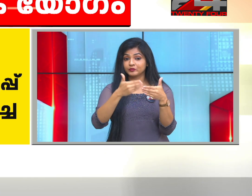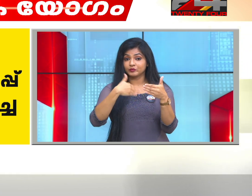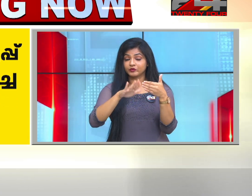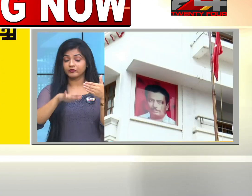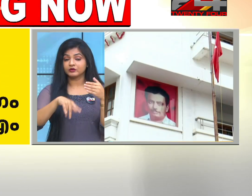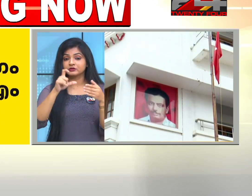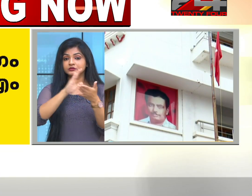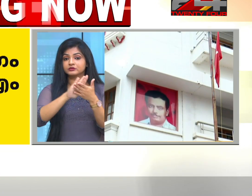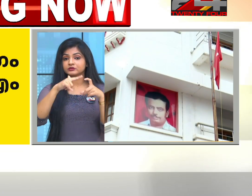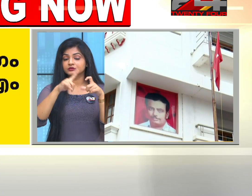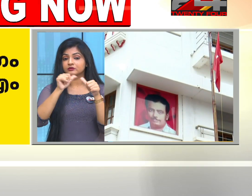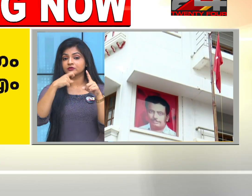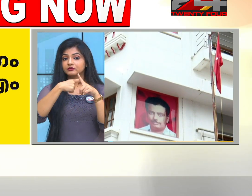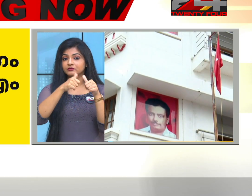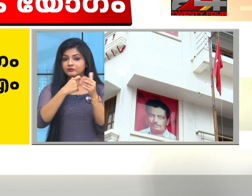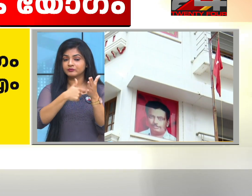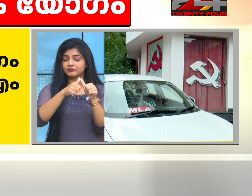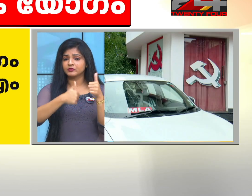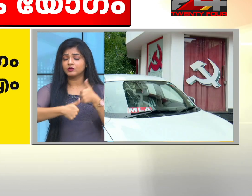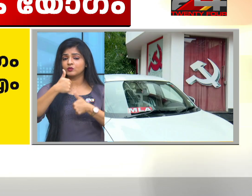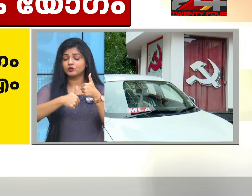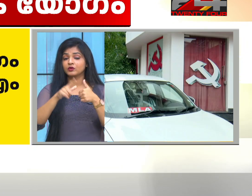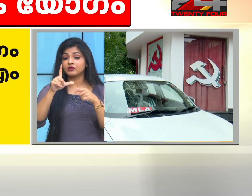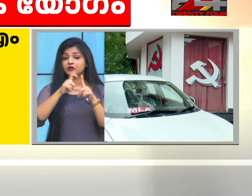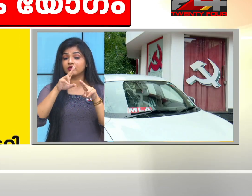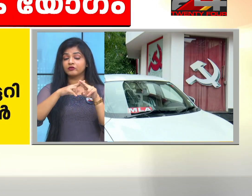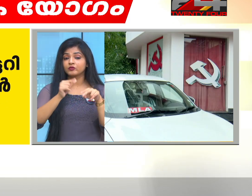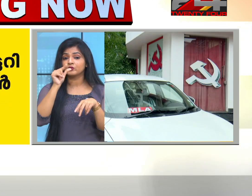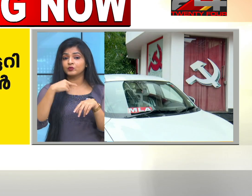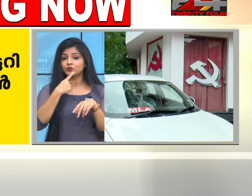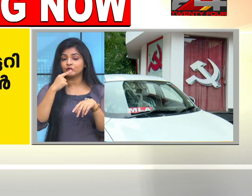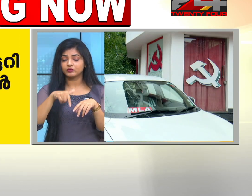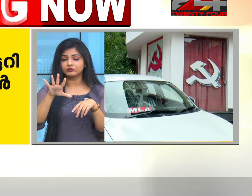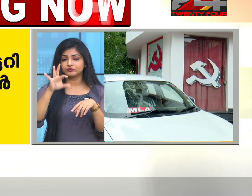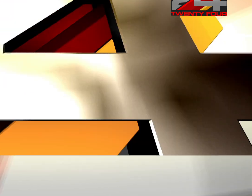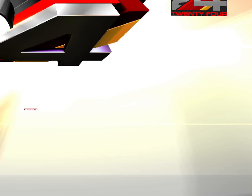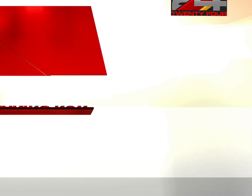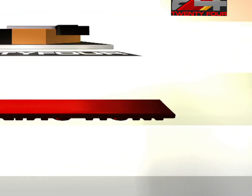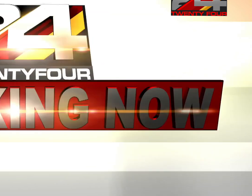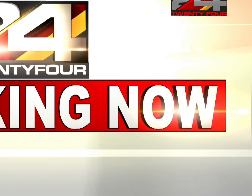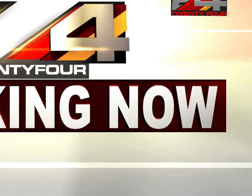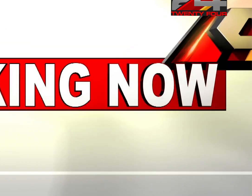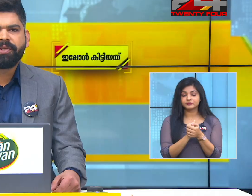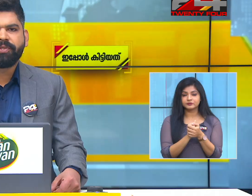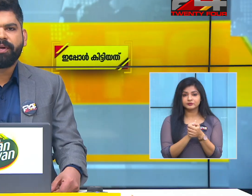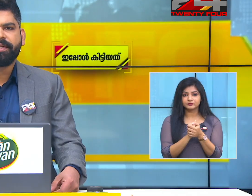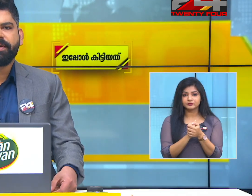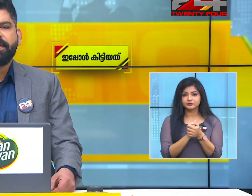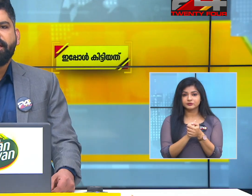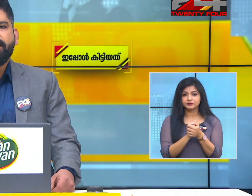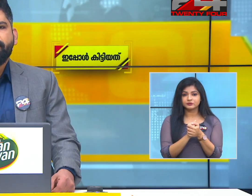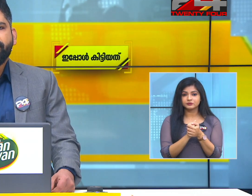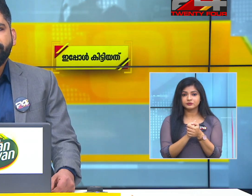ചേലക്കരയിൽ ഉപതെരഞ്ഞെടുപ്പിൽ ആരായിരിക്കണം LDFന്റെ സ്ഥാനാർത്ഥി എന്നത് സംബന്ധിച്ചുള്ള ചർച്ചകളിലേക്കും കടക്കുന്നു. ശരി, സൂരജ് സജി വിവരങ്ങൾ നൽകുകയായിരുന്നു തൃശൂരിൽ